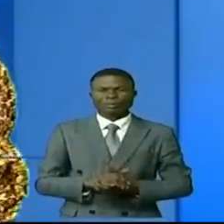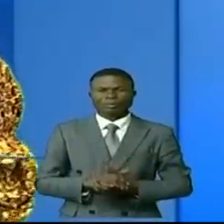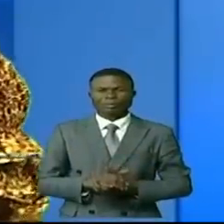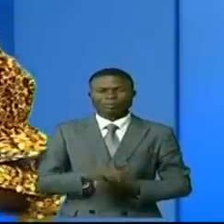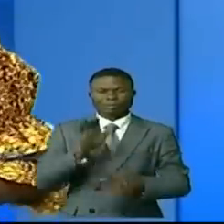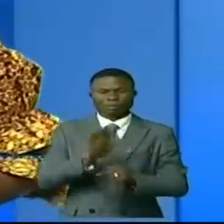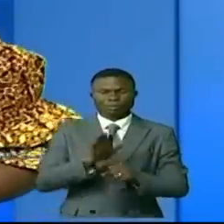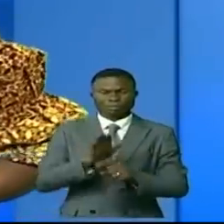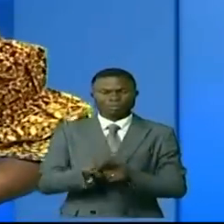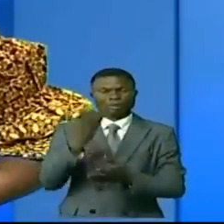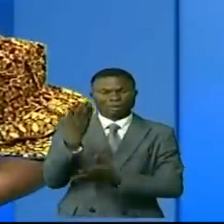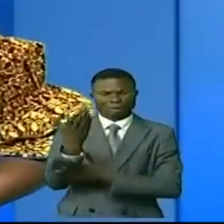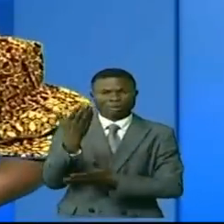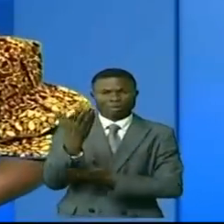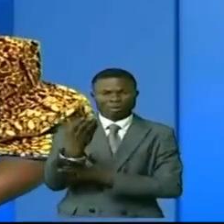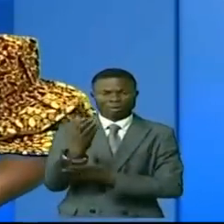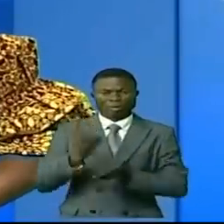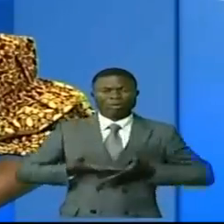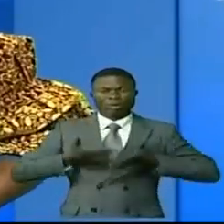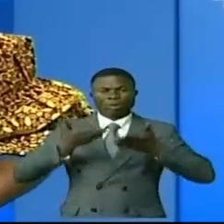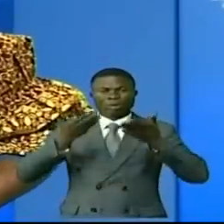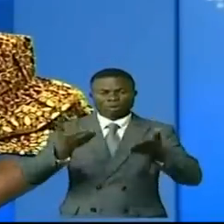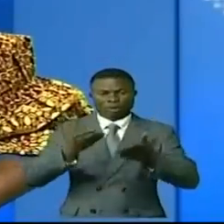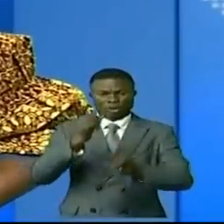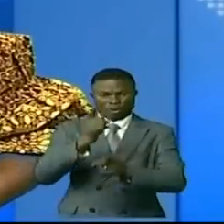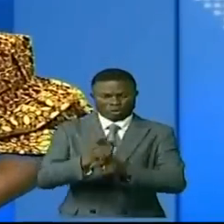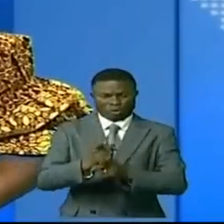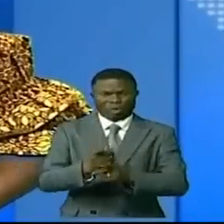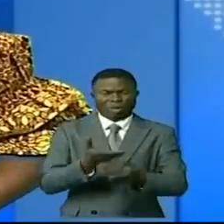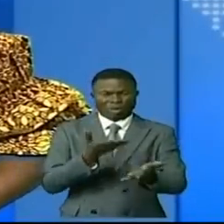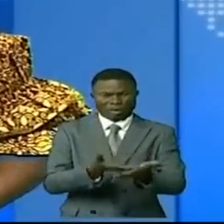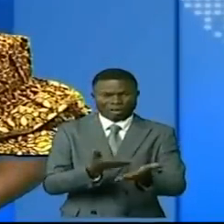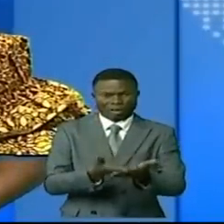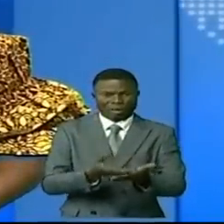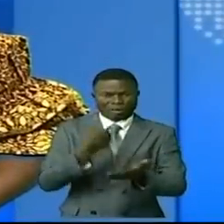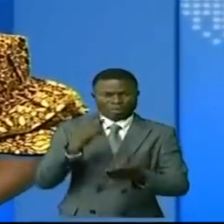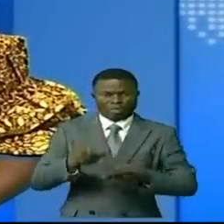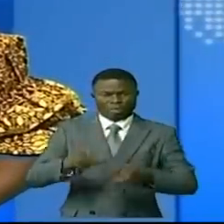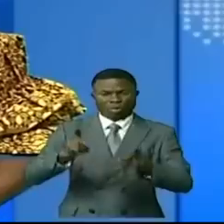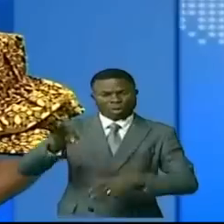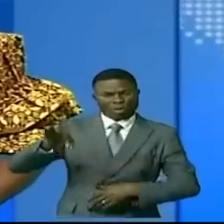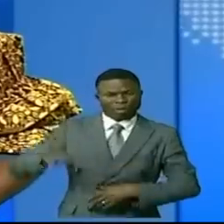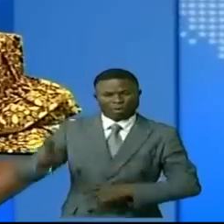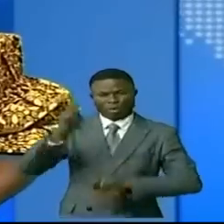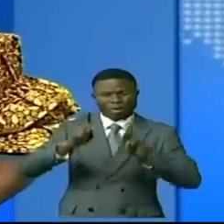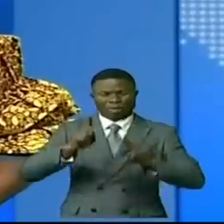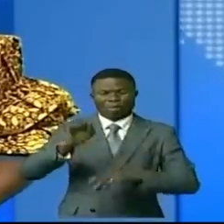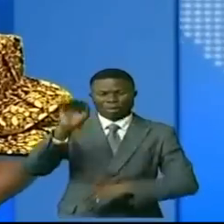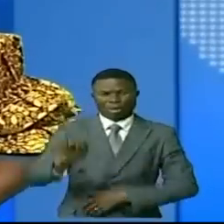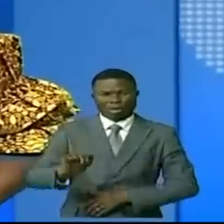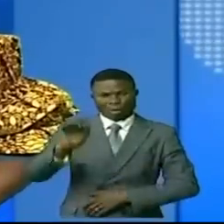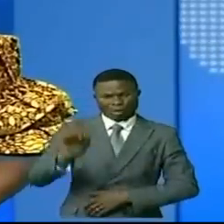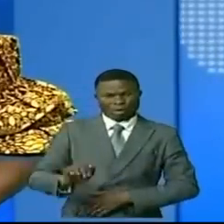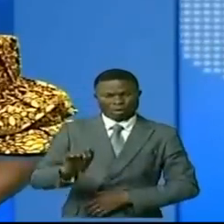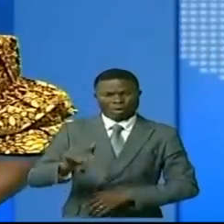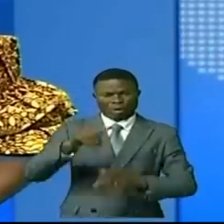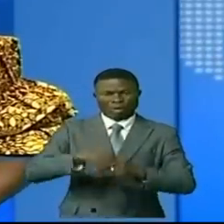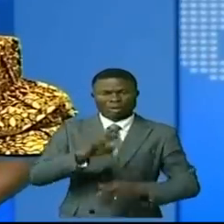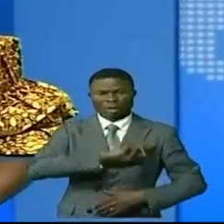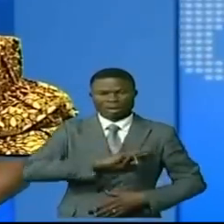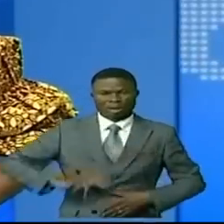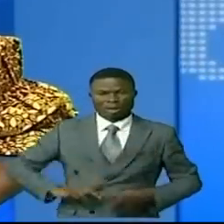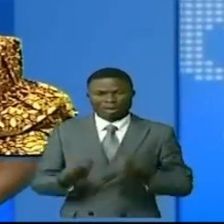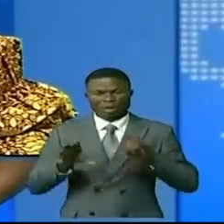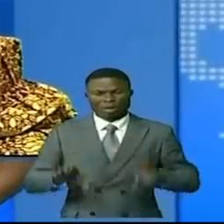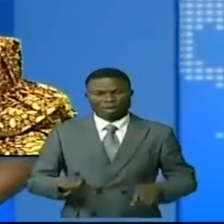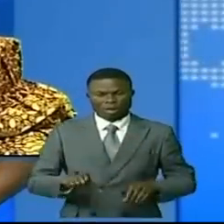Plusieurs recommandations et propositions concrètes ont été formulées pour faire bénéficier le peuple autochtone en République démocratique du Congo